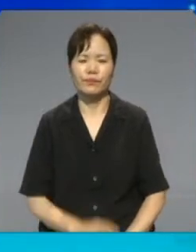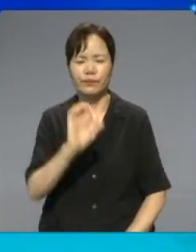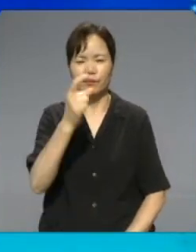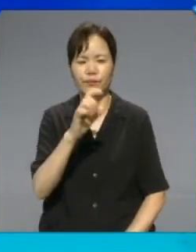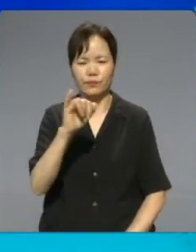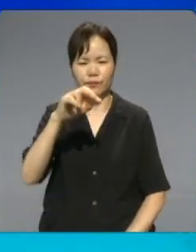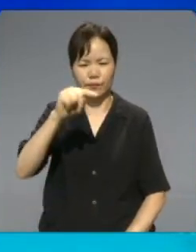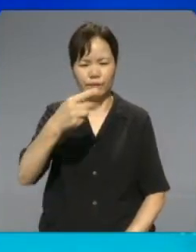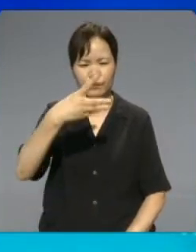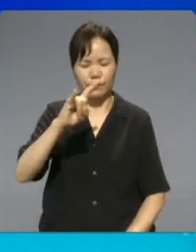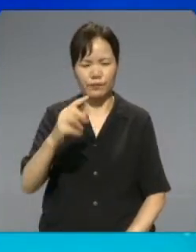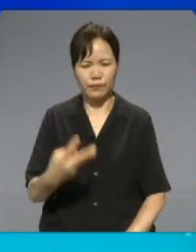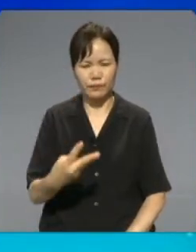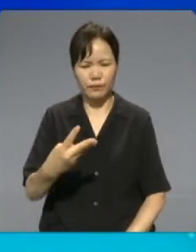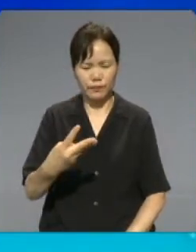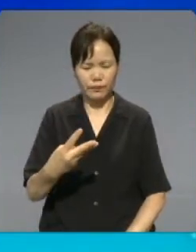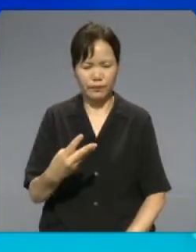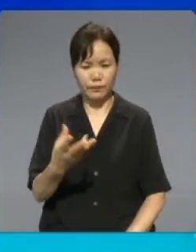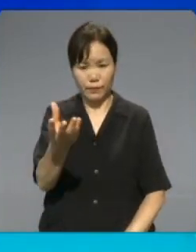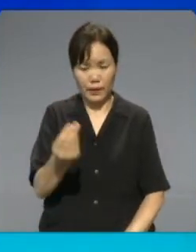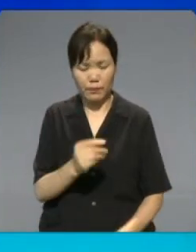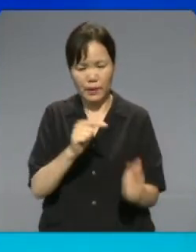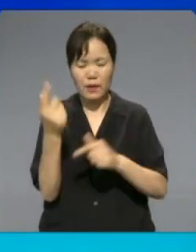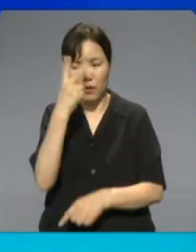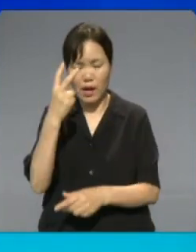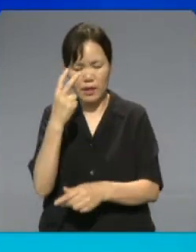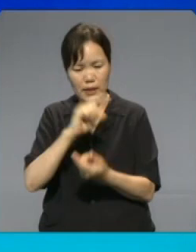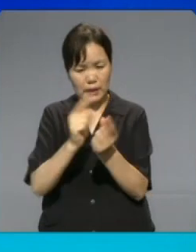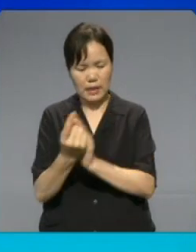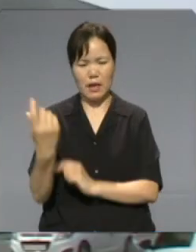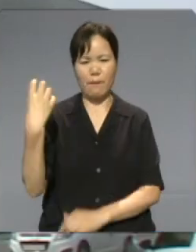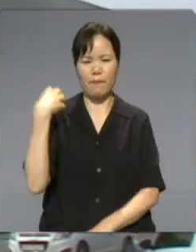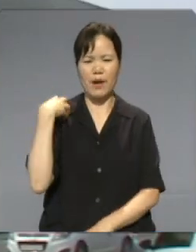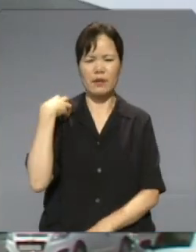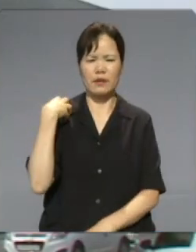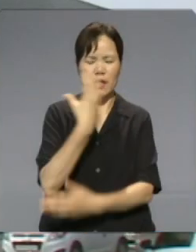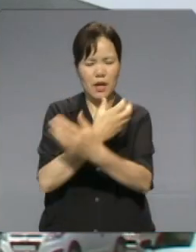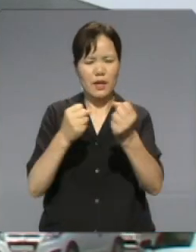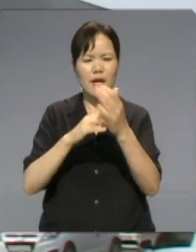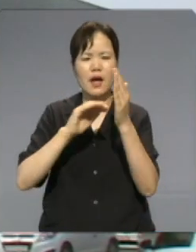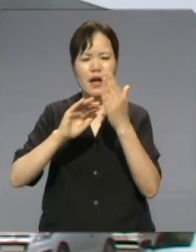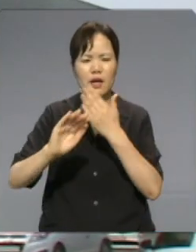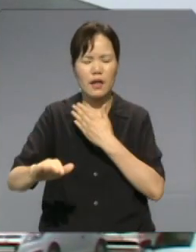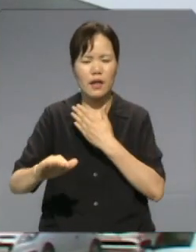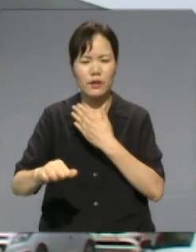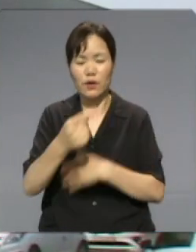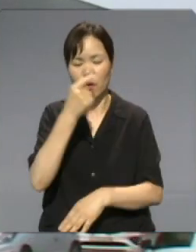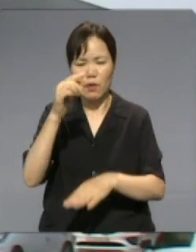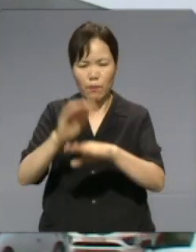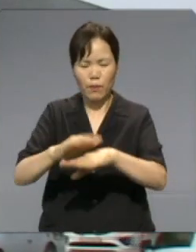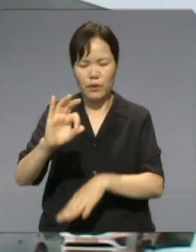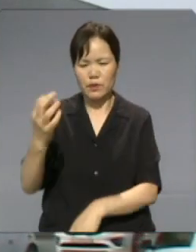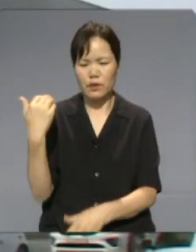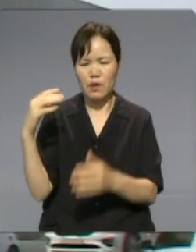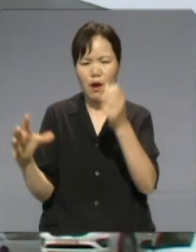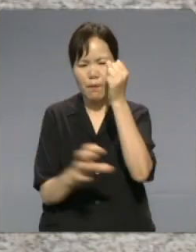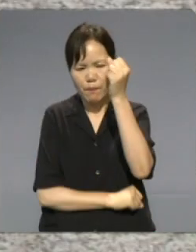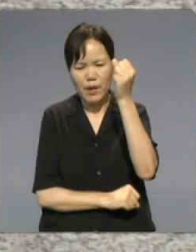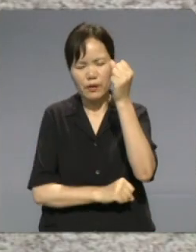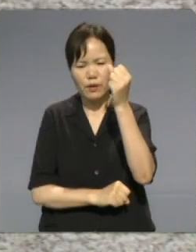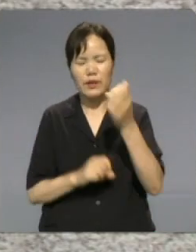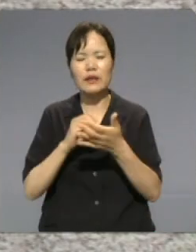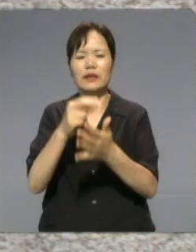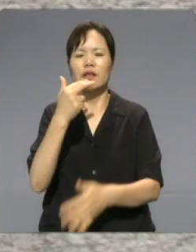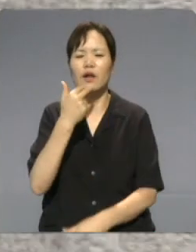오피스텔 임대 등 관리를 대신해주겠다며 계약을 맺은 뒤 보증금을 빼돌린 무등록 주택임대관리업체 대표가